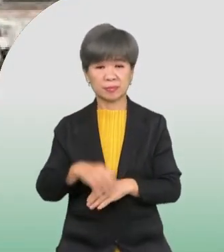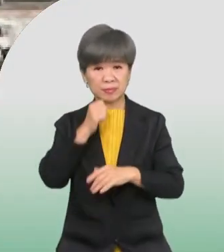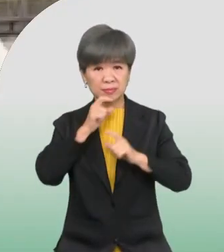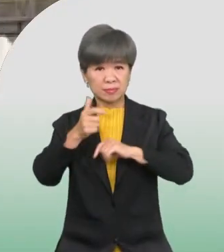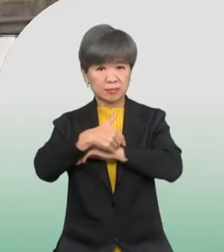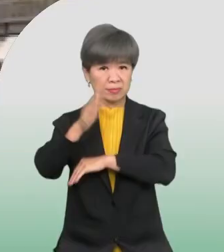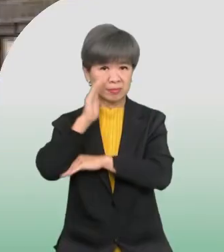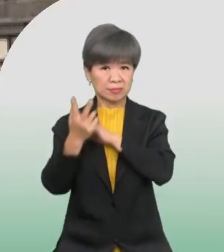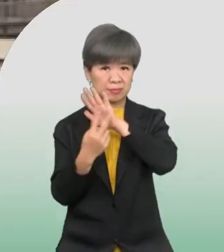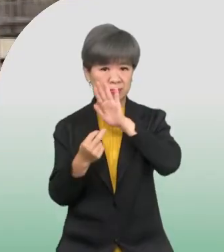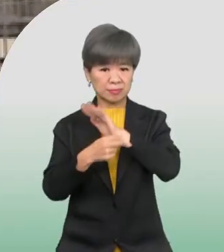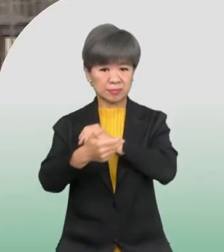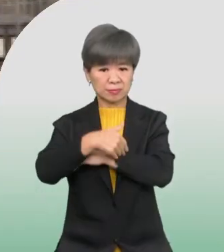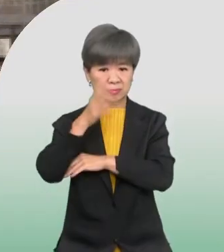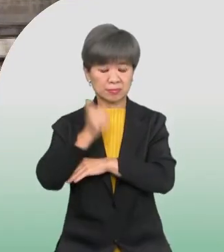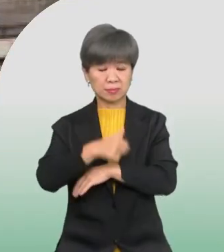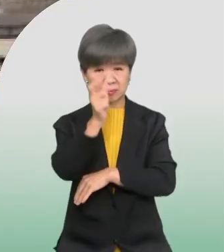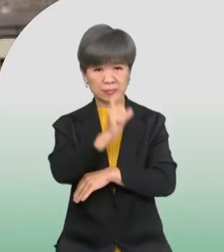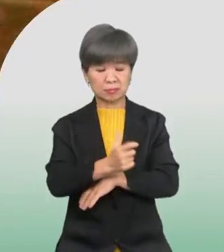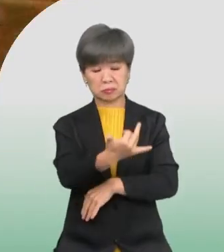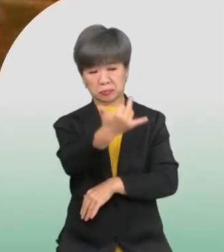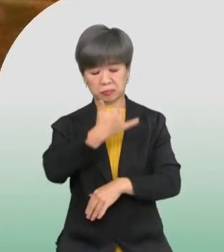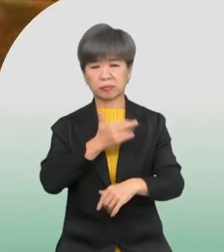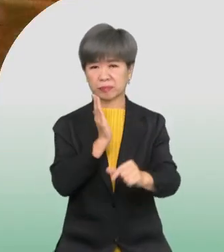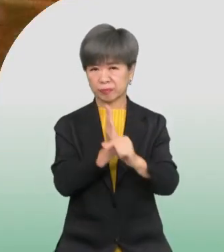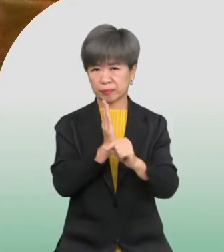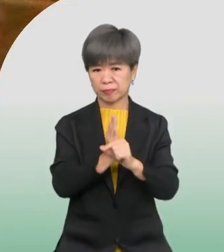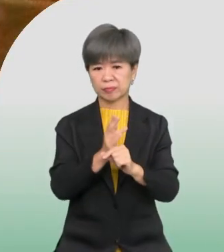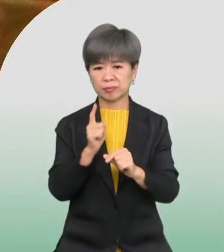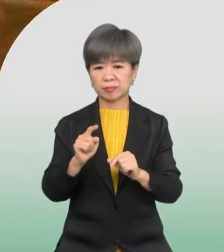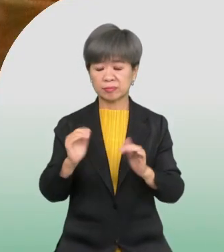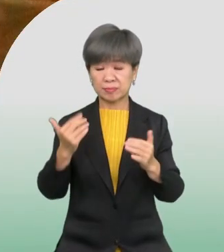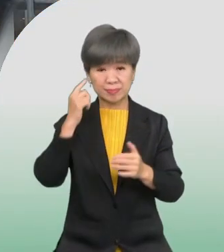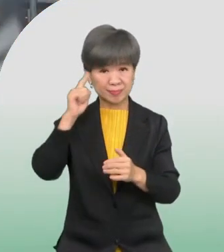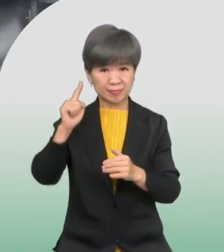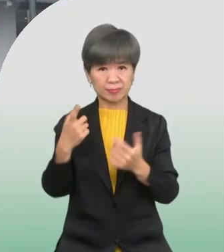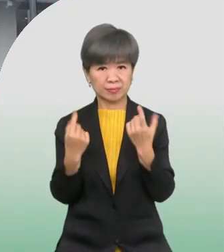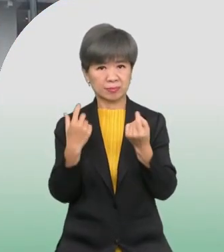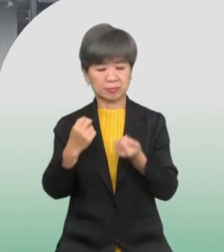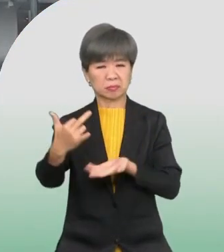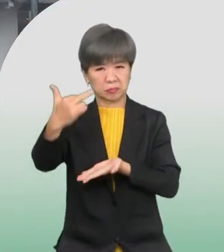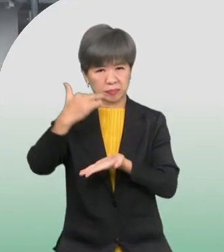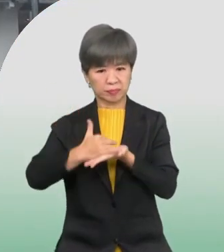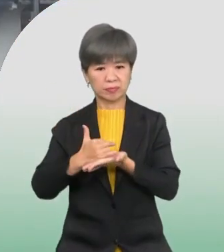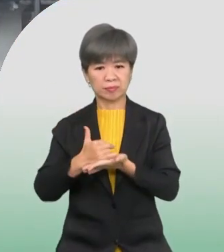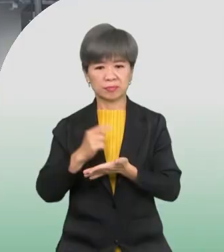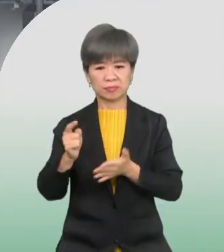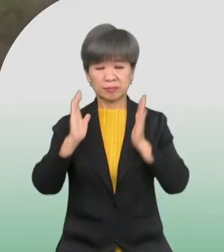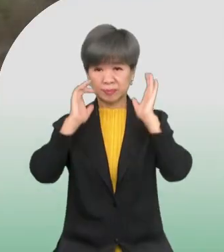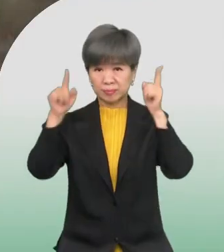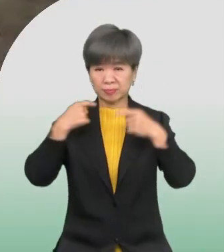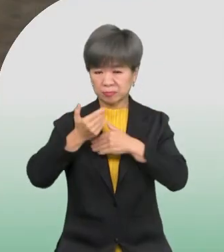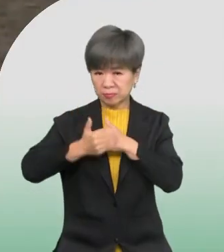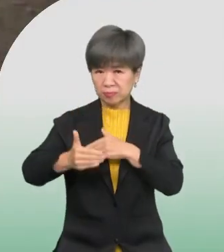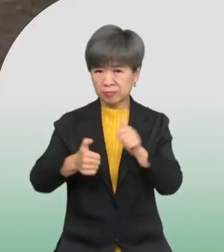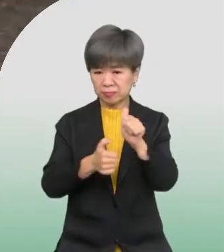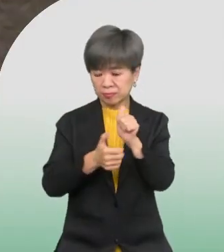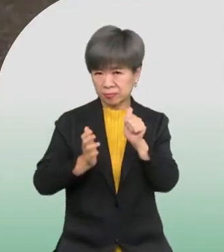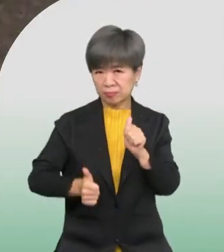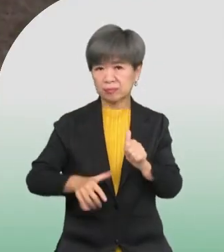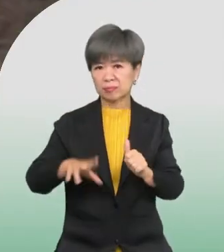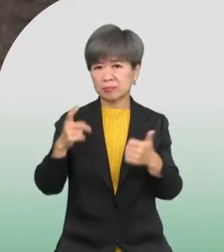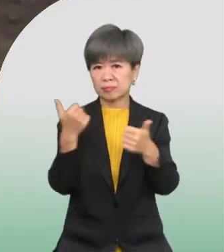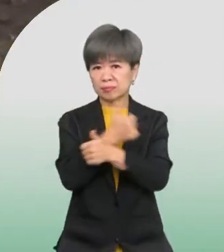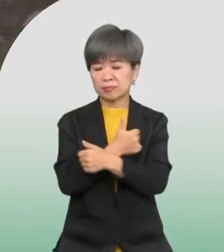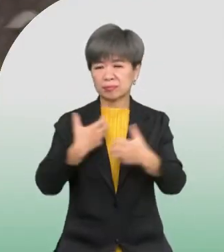政府讲，严重基金地对意大利转台湾的路况的，按照天公爷为准到来，每位做正常的尝试，由副县长来